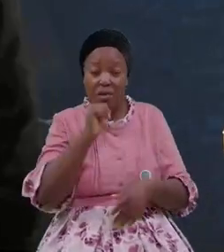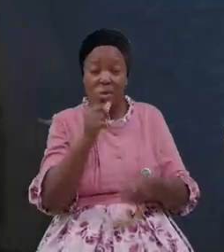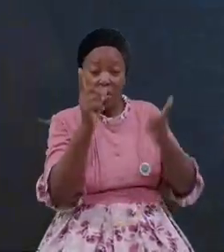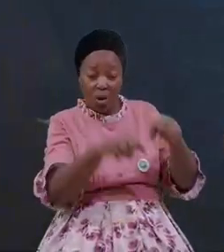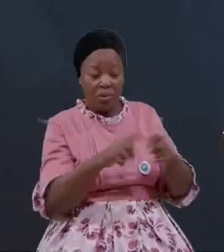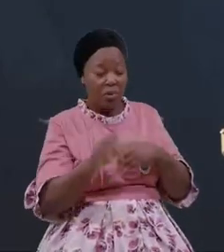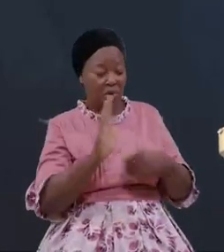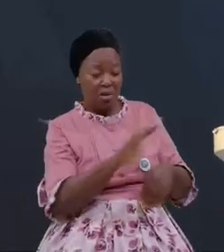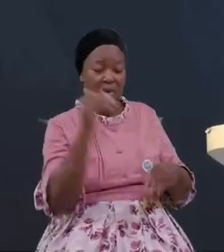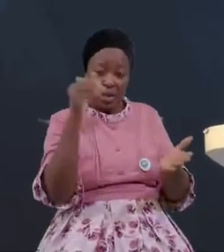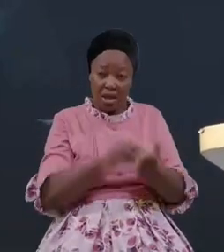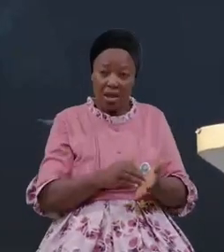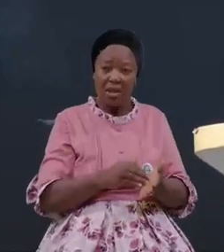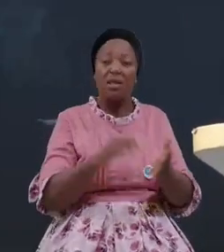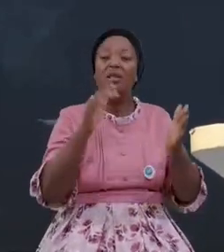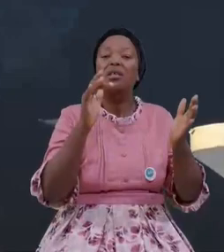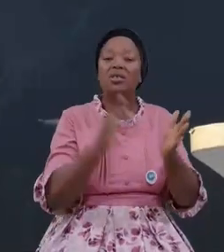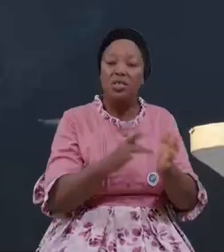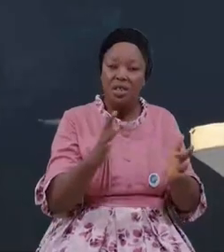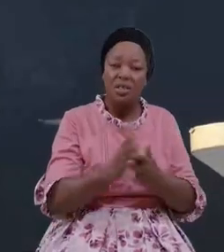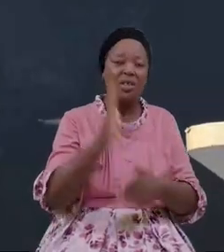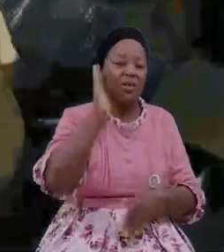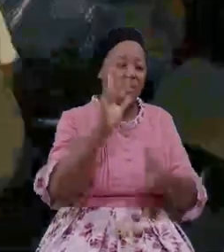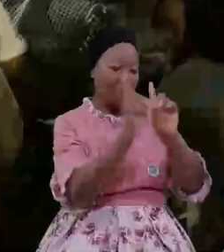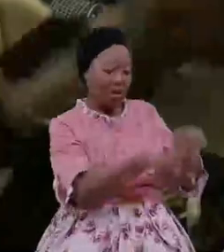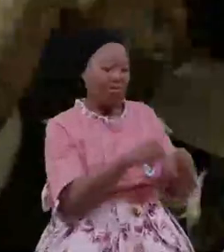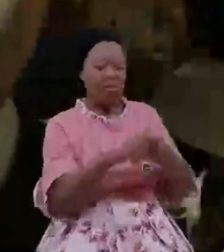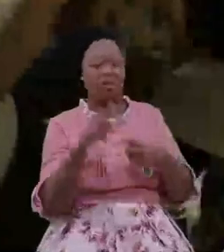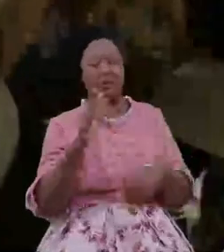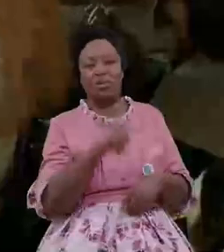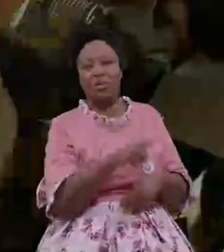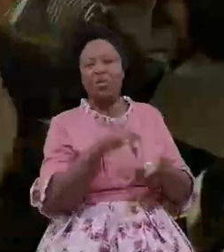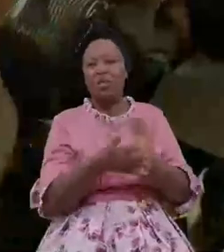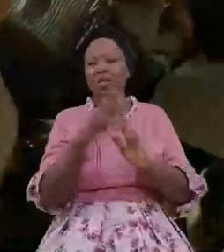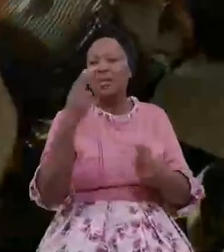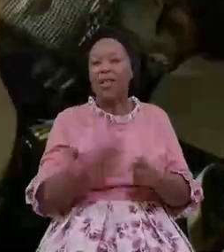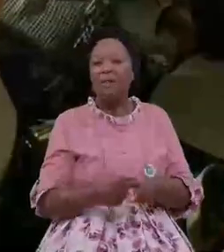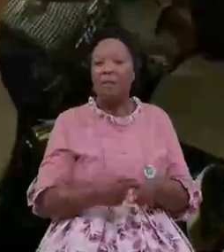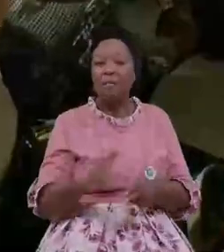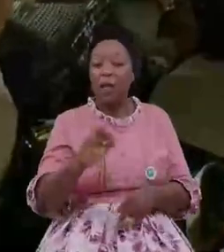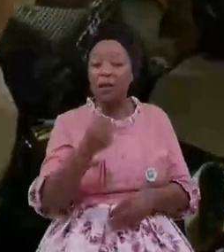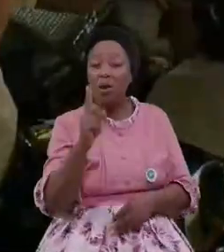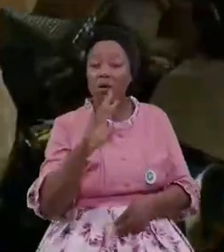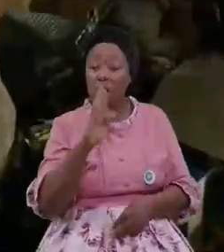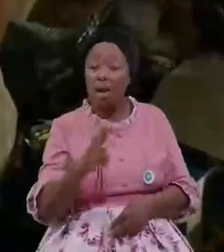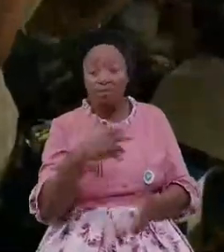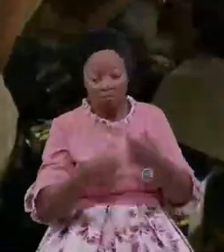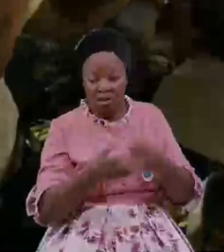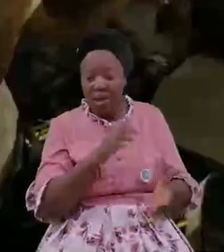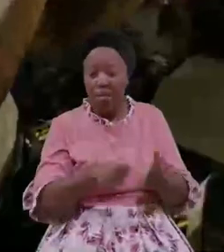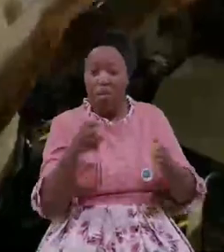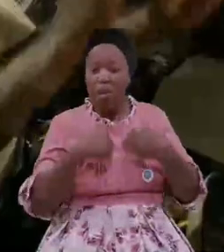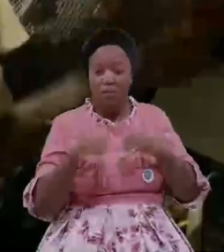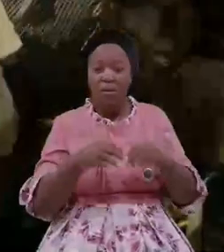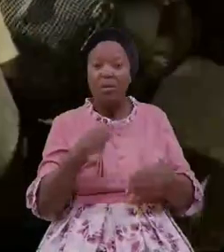plus venir à Lui Jésus va toujours venir à toi où que tu te trouves quel que soit ce que tu as fait